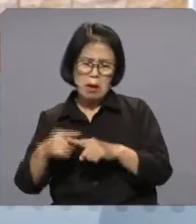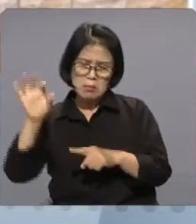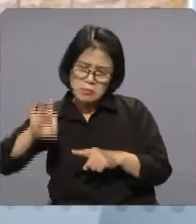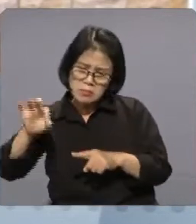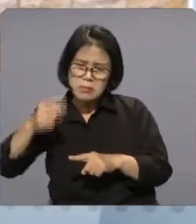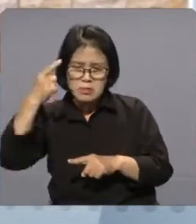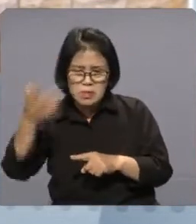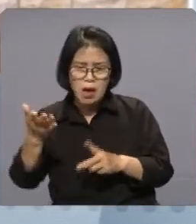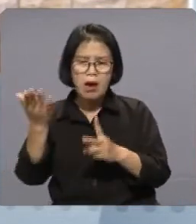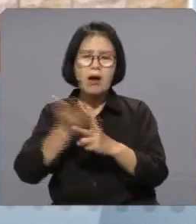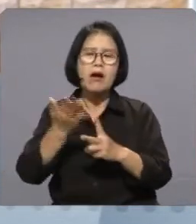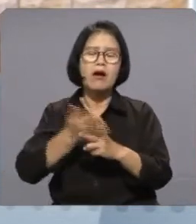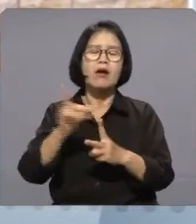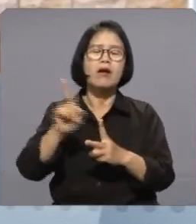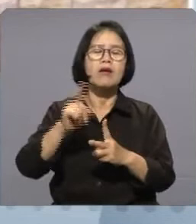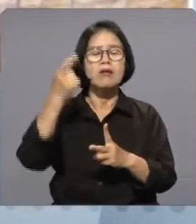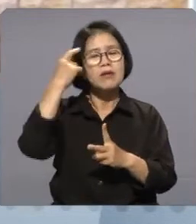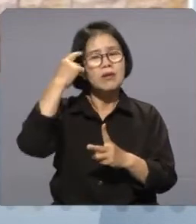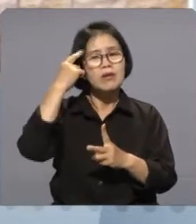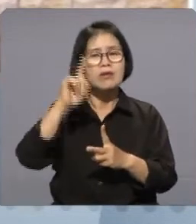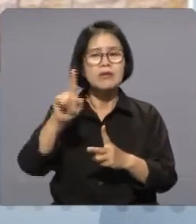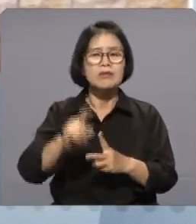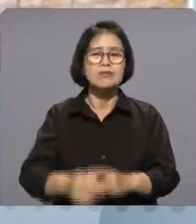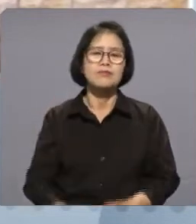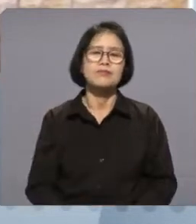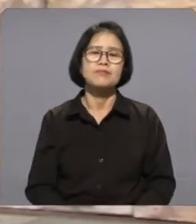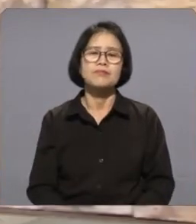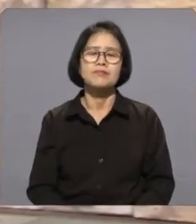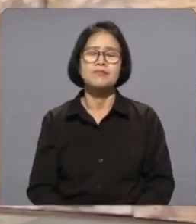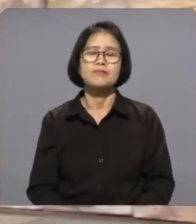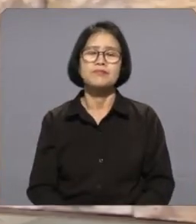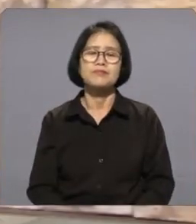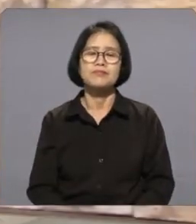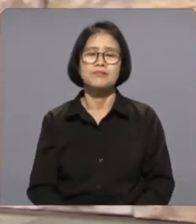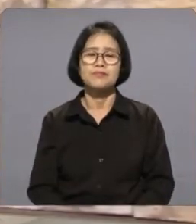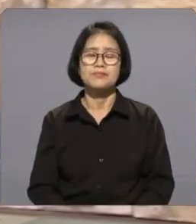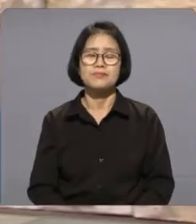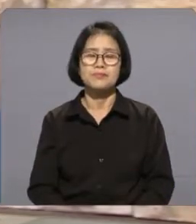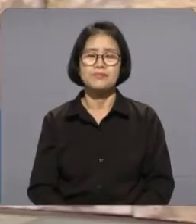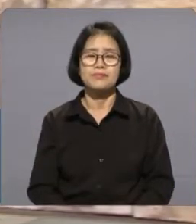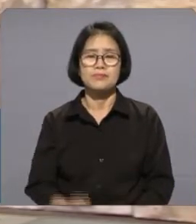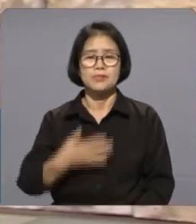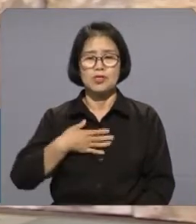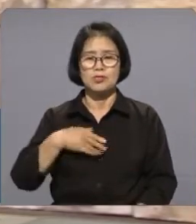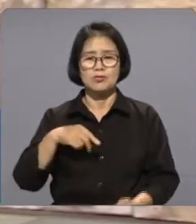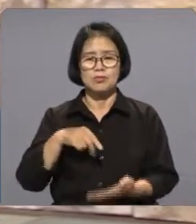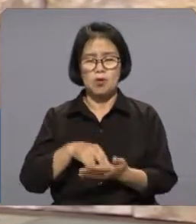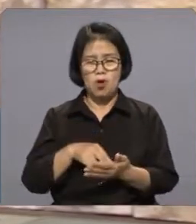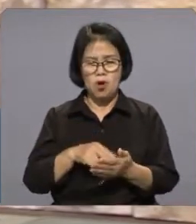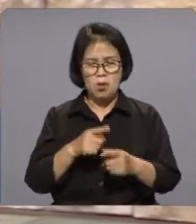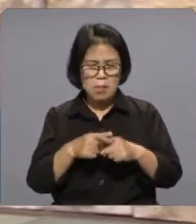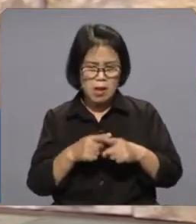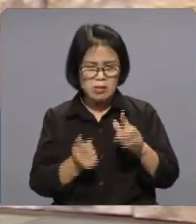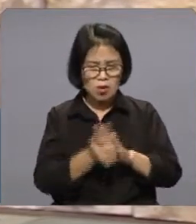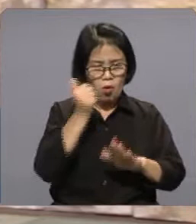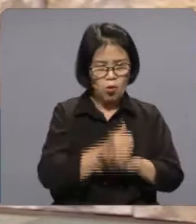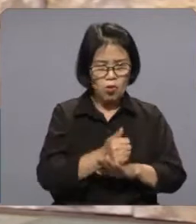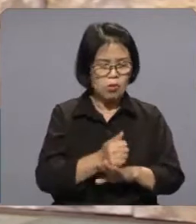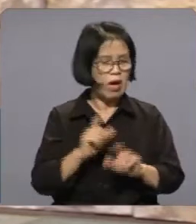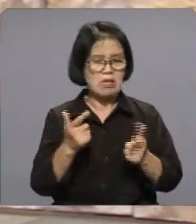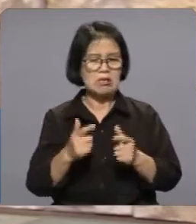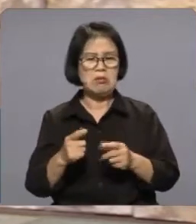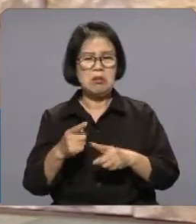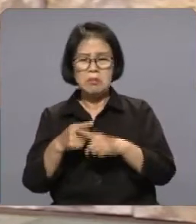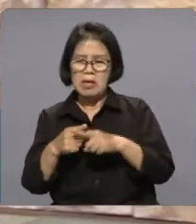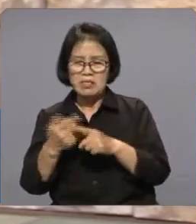있는 부분입니다. 어떻게 보십니까? 네. 저는 사실 절반의 성공도 아니고 반쪽 이전도